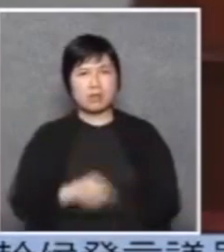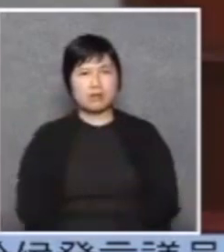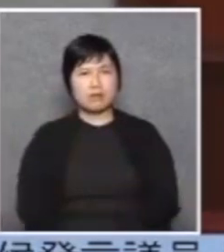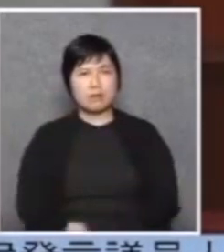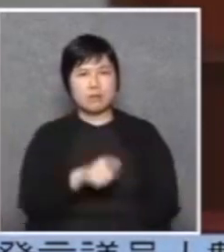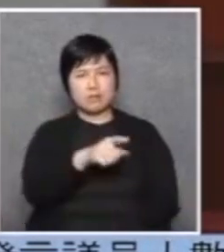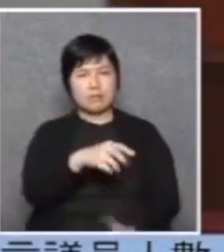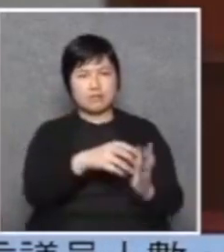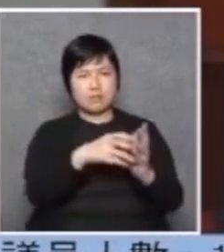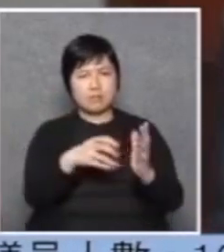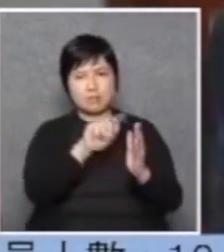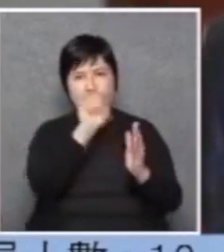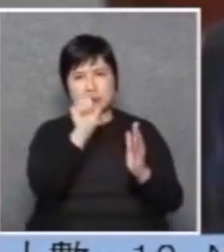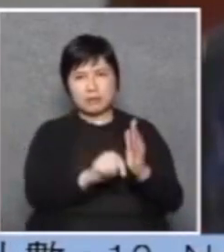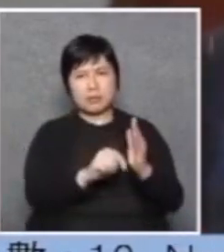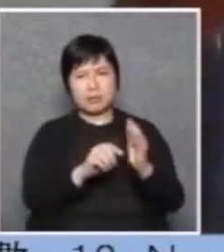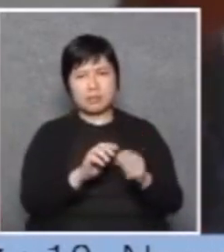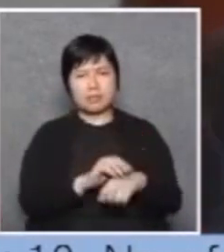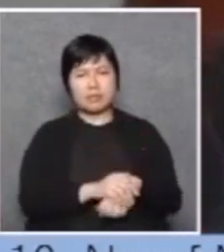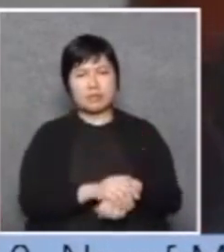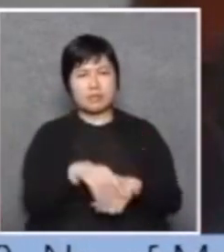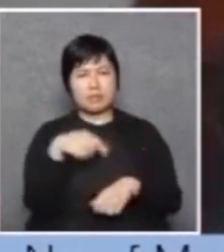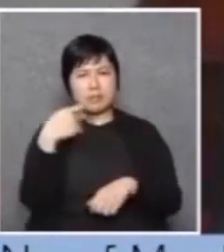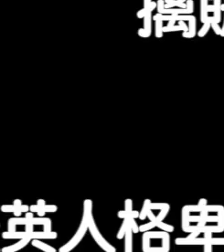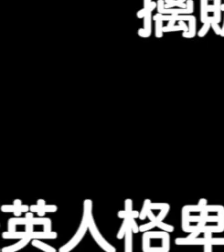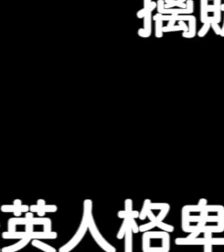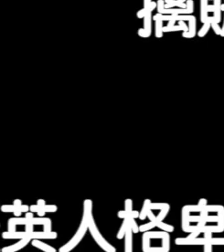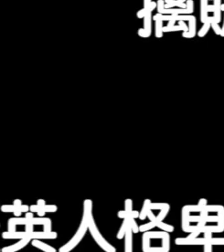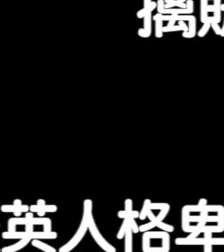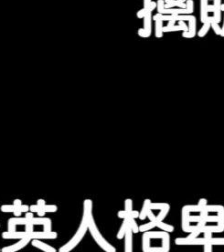治，揭发他们的倒行逆施。